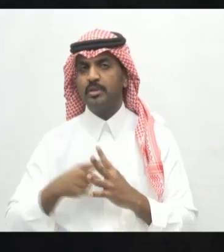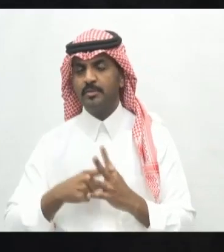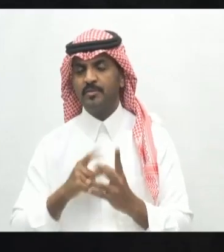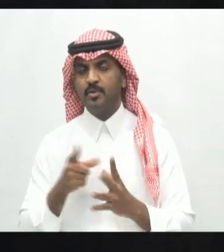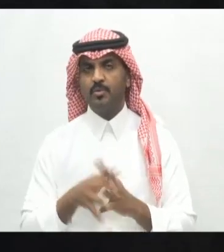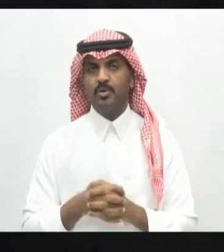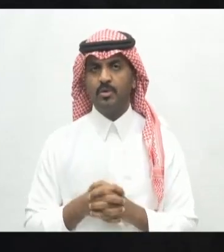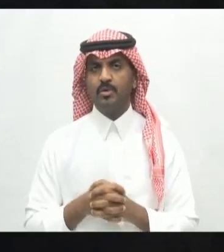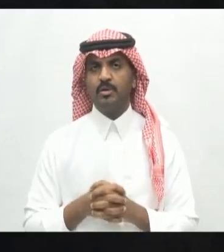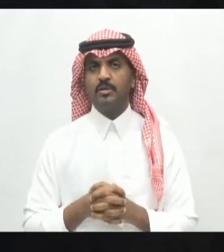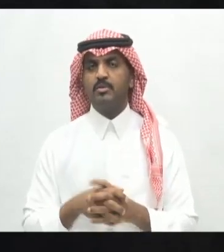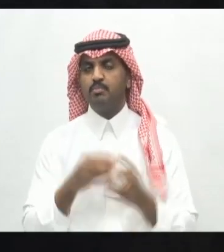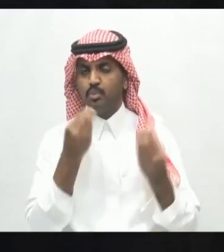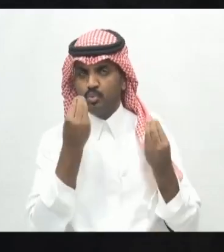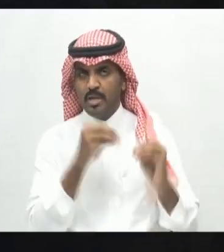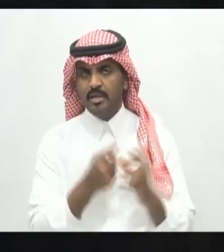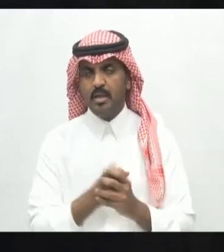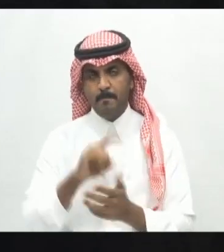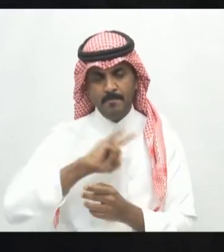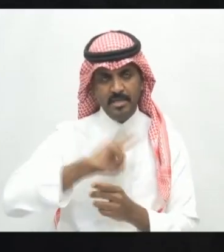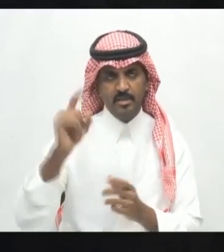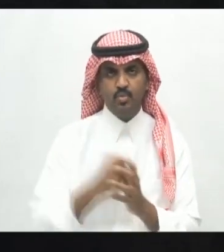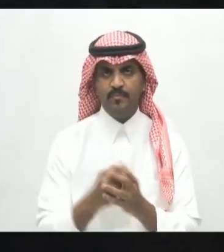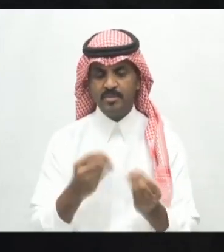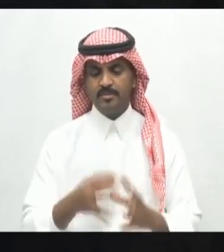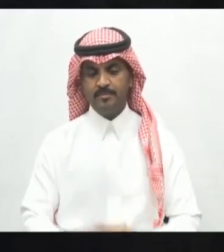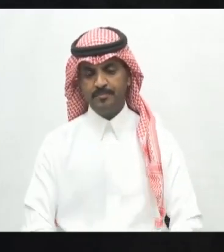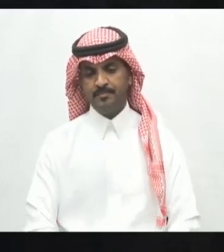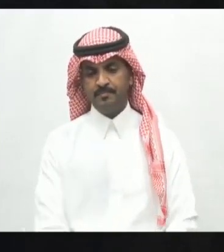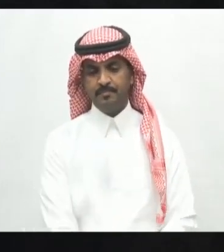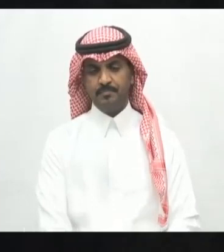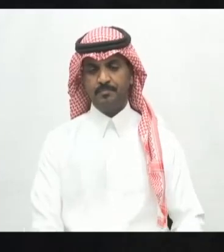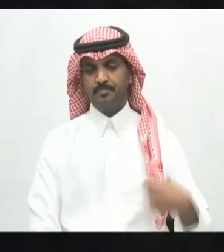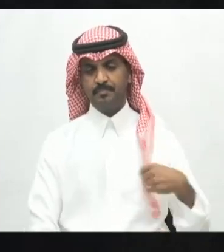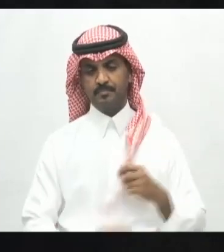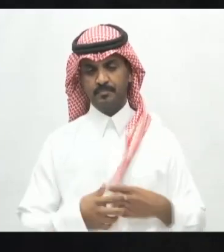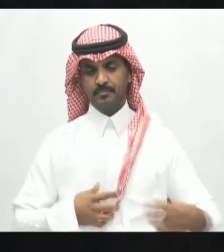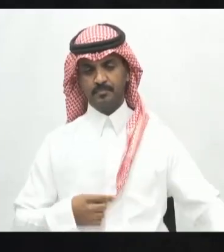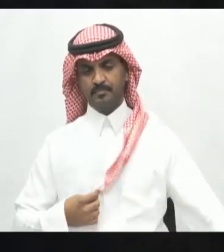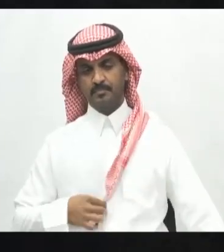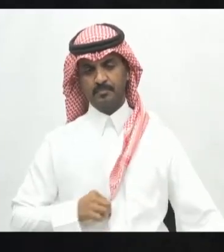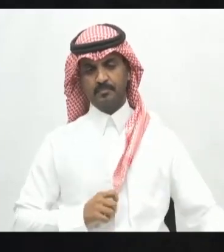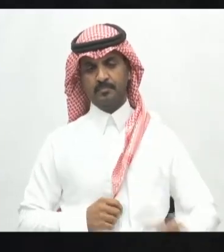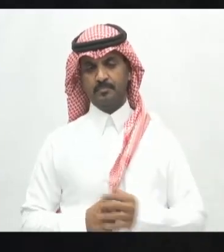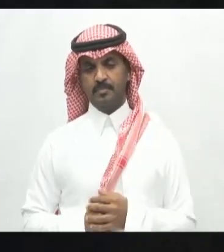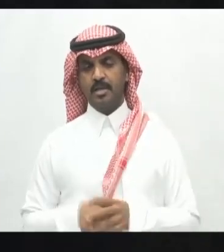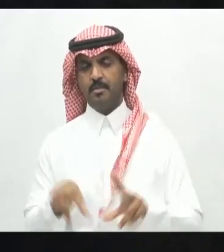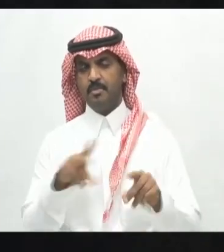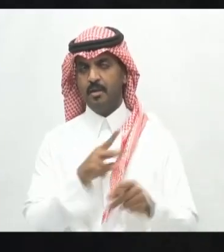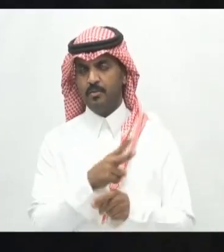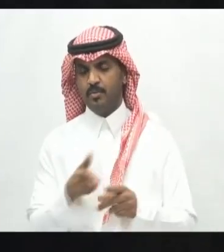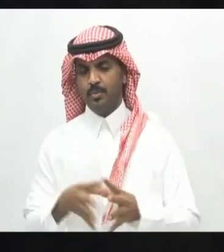فانه يقتضي بطلان هذا المنهي عن وفساده ناتي ايها الطلاب والطالبات الى امثله لهذا